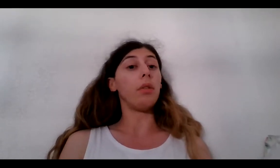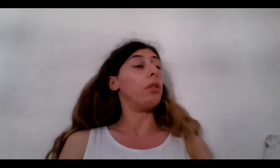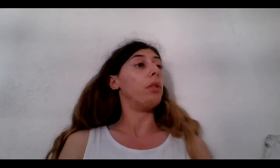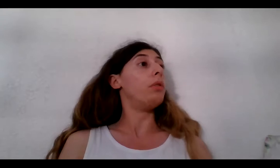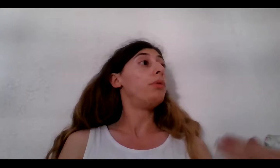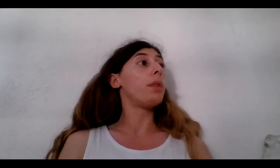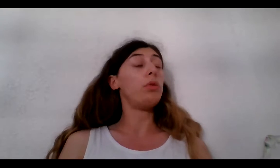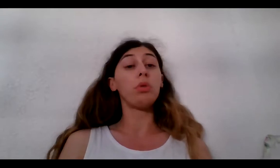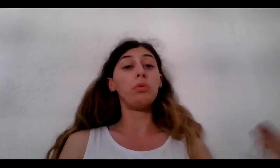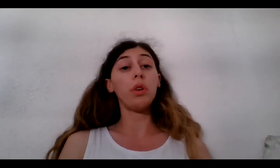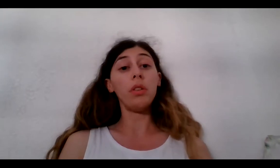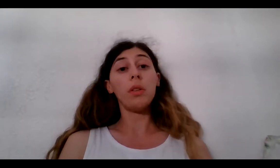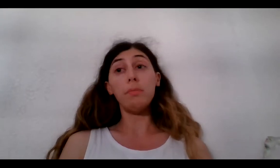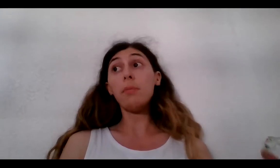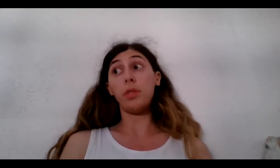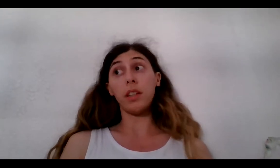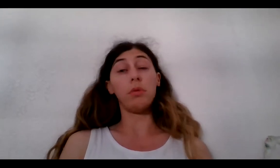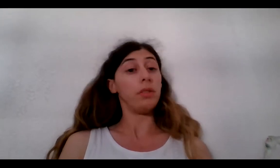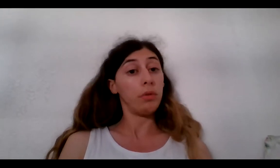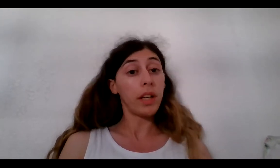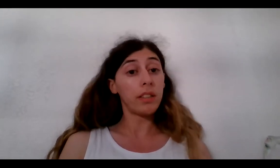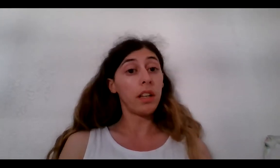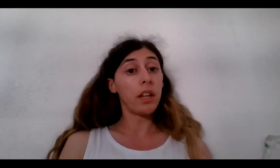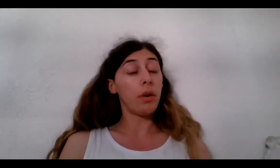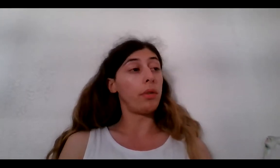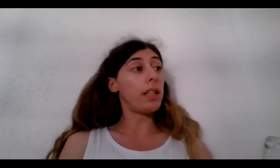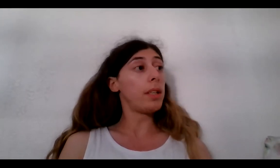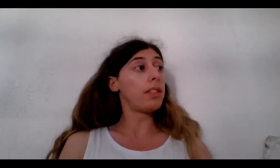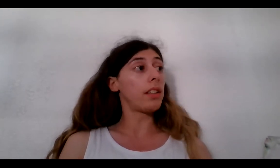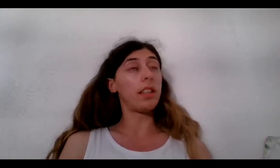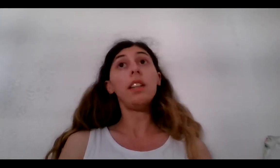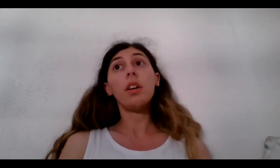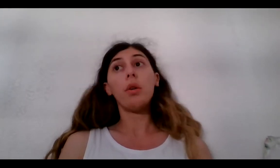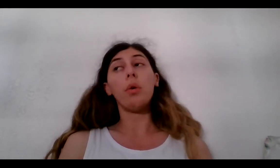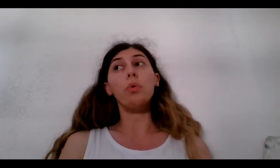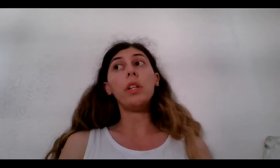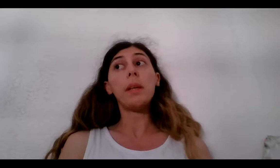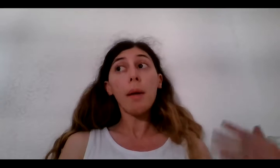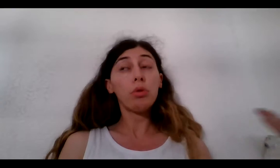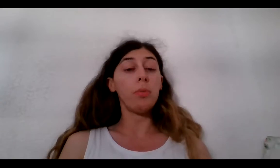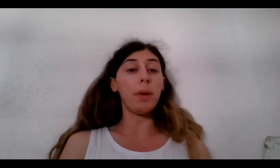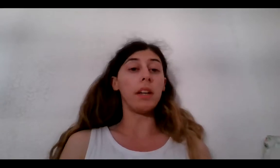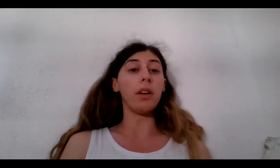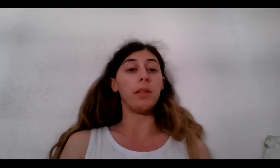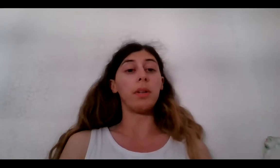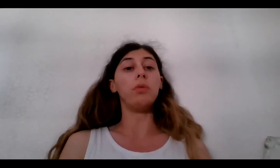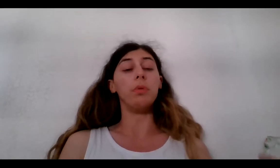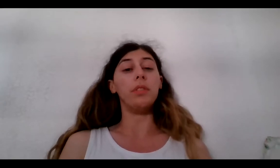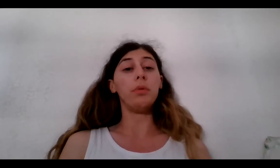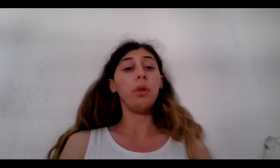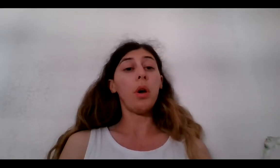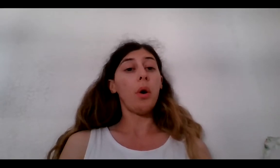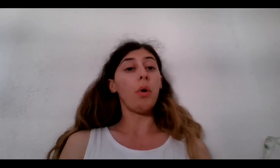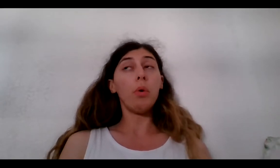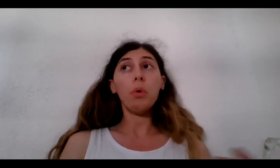Et au fur et à mesure du temps, même au sein de la SOFECT, des médecins qui n'étaient absolument pas d'accord avec ces prises de